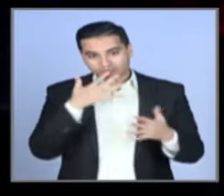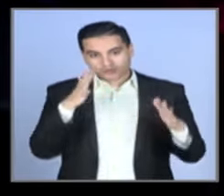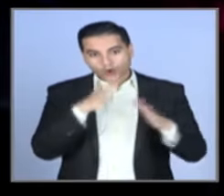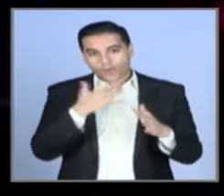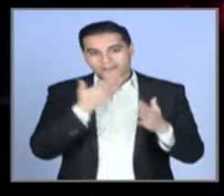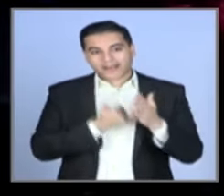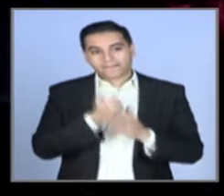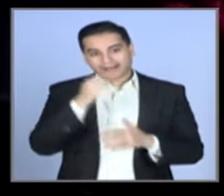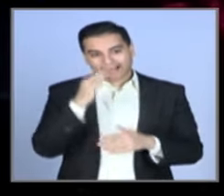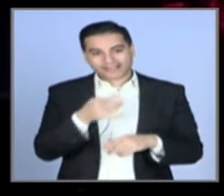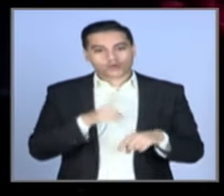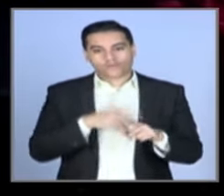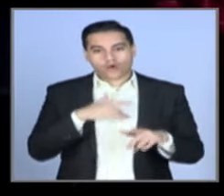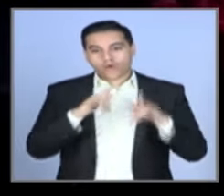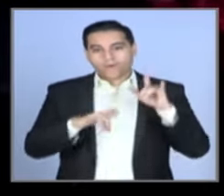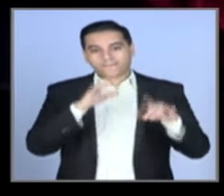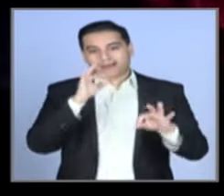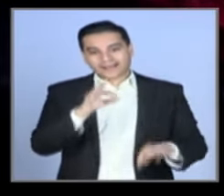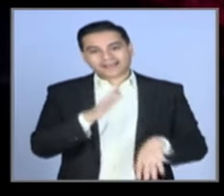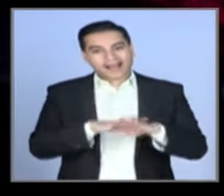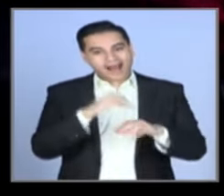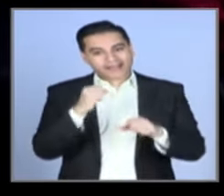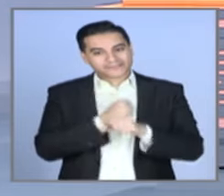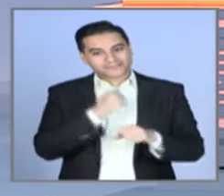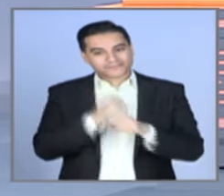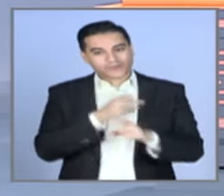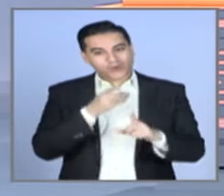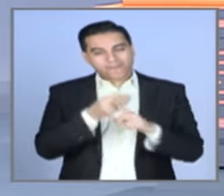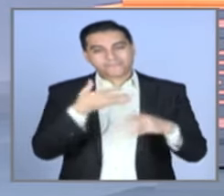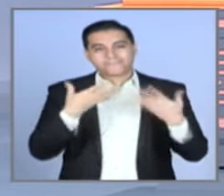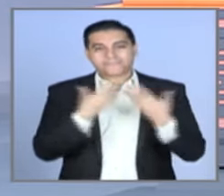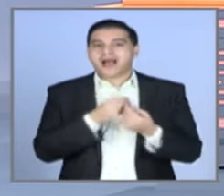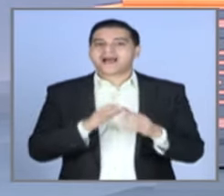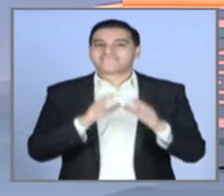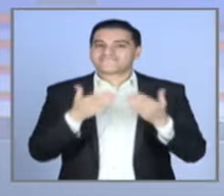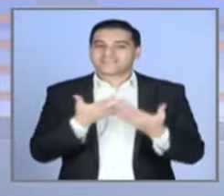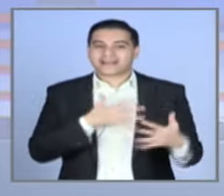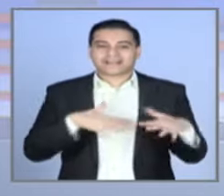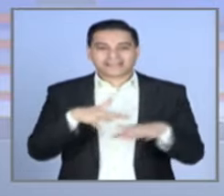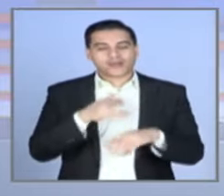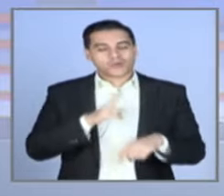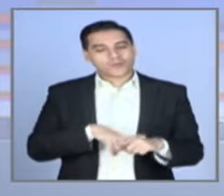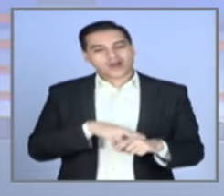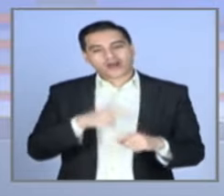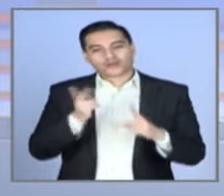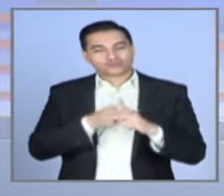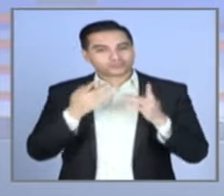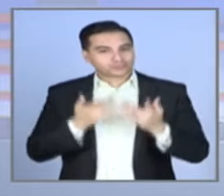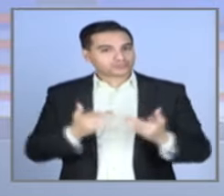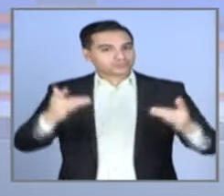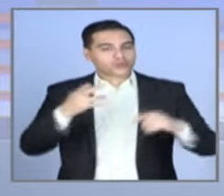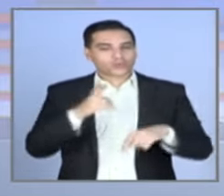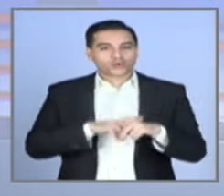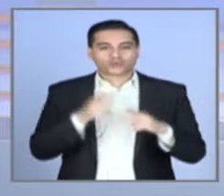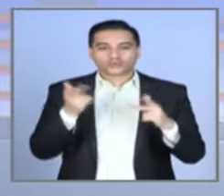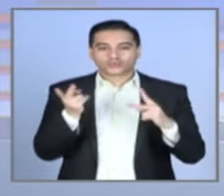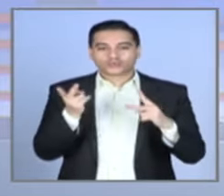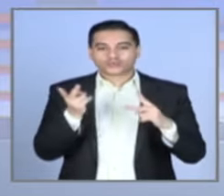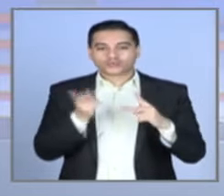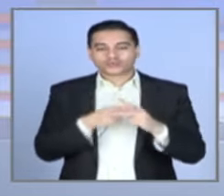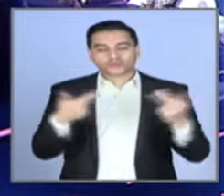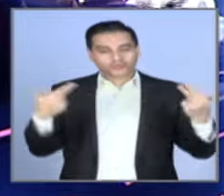جميل، والحقيقة أنا معجب جداً بأدائهم مع فريقكم ومع جمهور ومع الناس اللي في الاستوديو. عايز